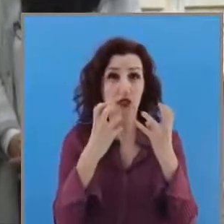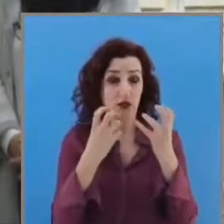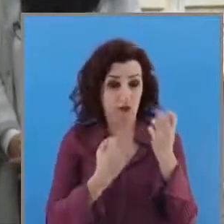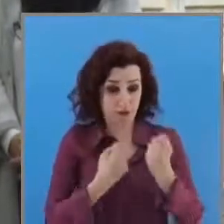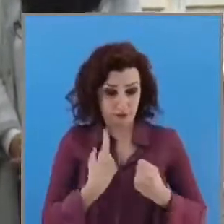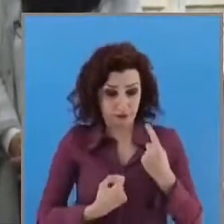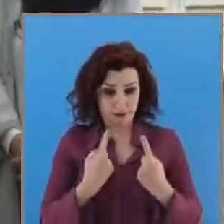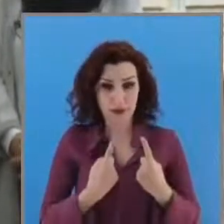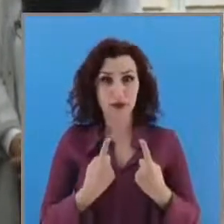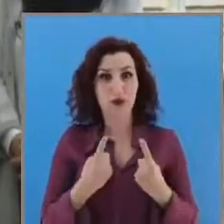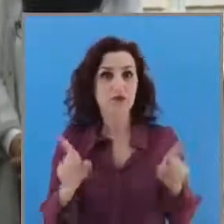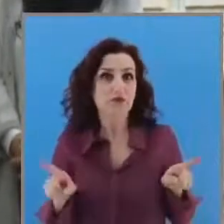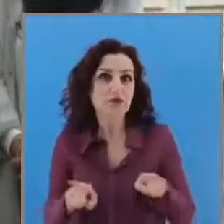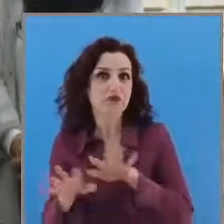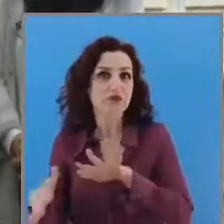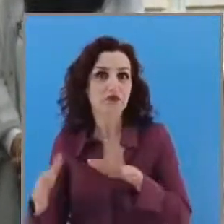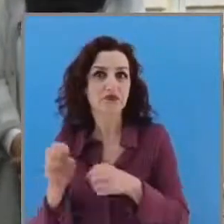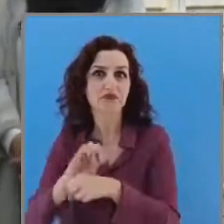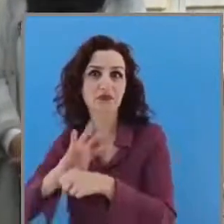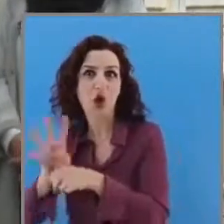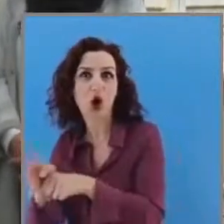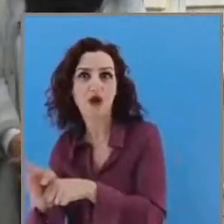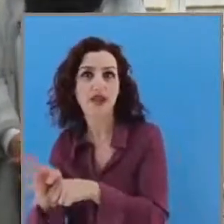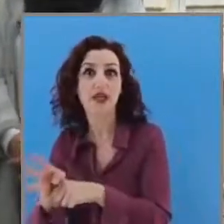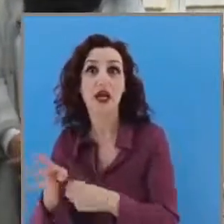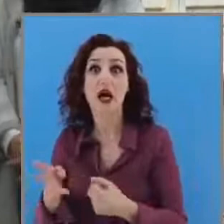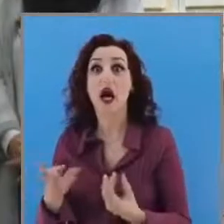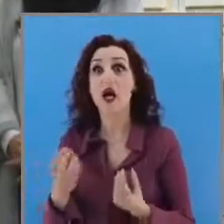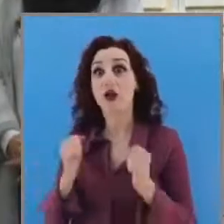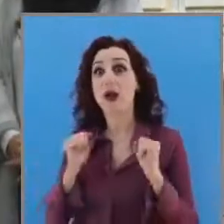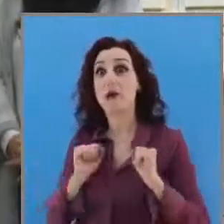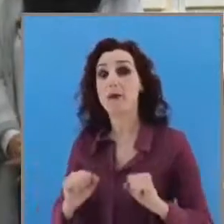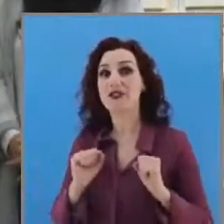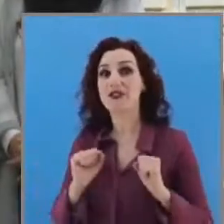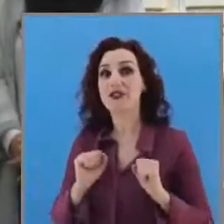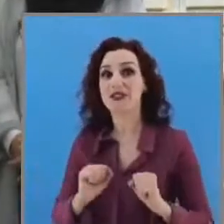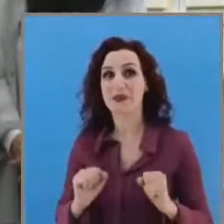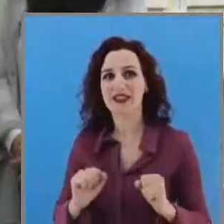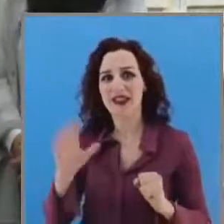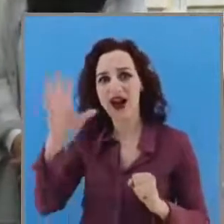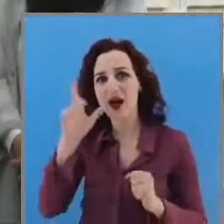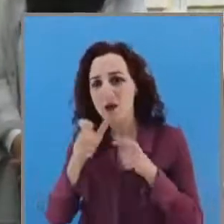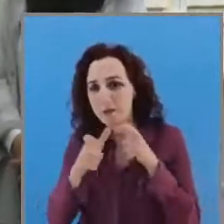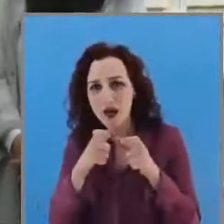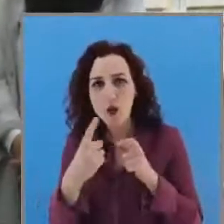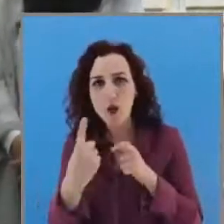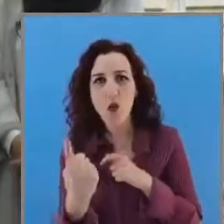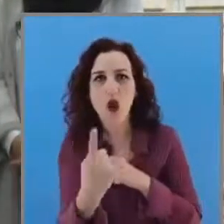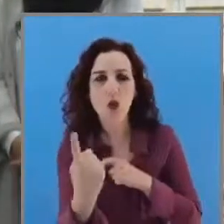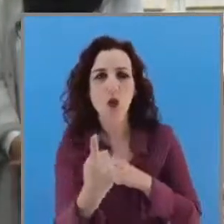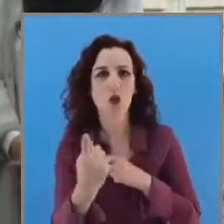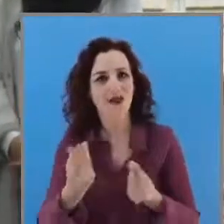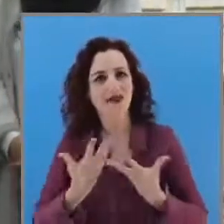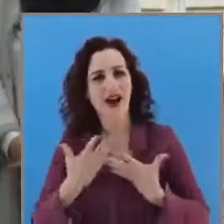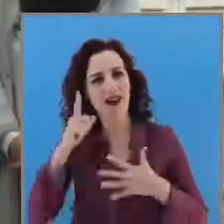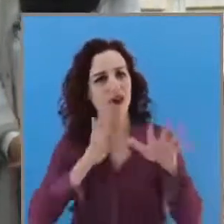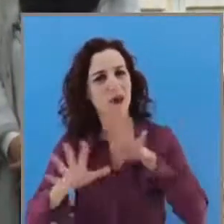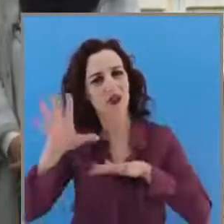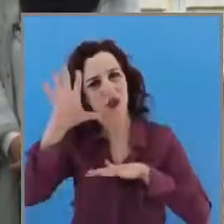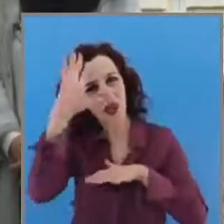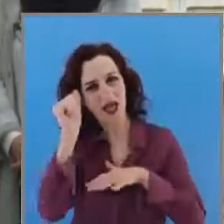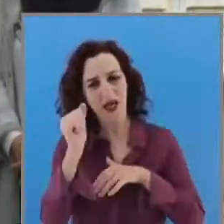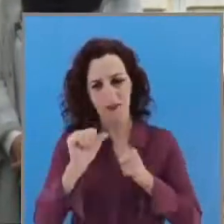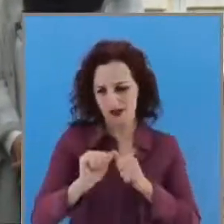possibilità di distinguere, di poter parlare con qualcuno, di poter avere delle informazioni corrette è un elemento